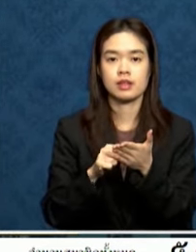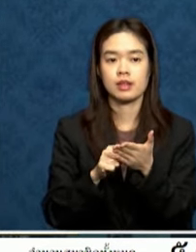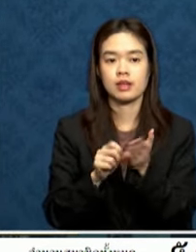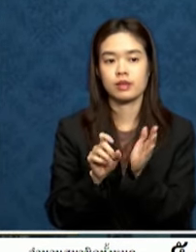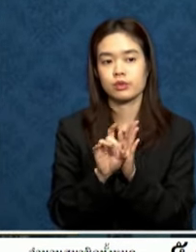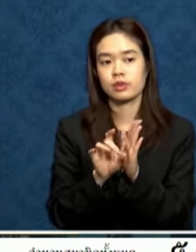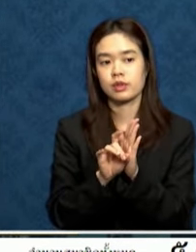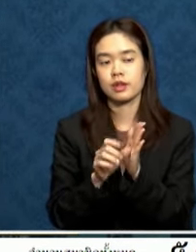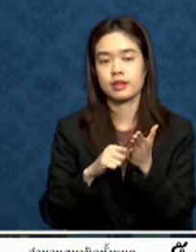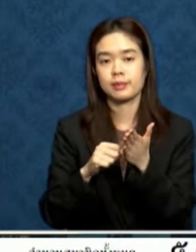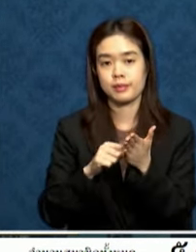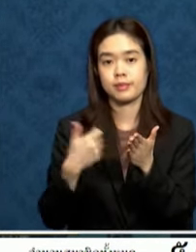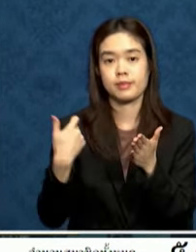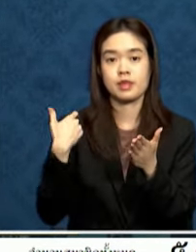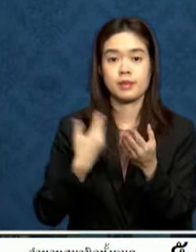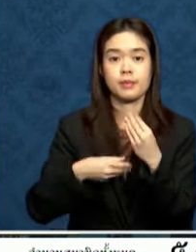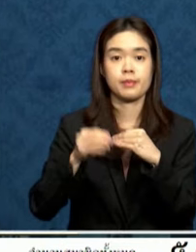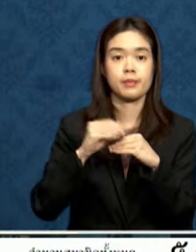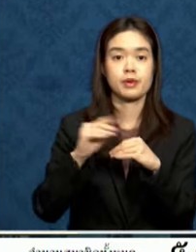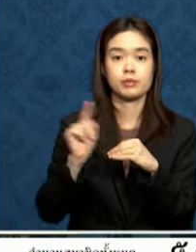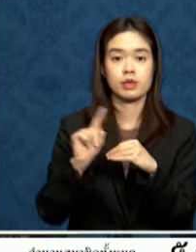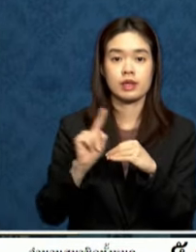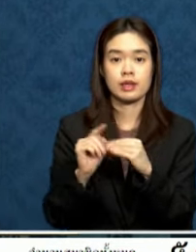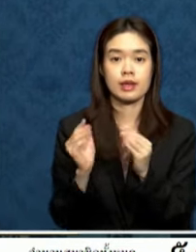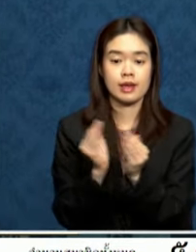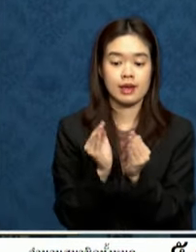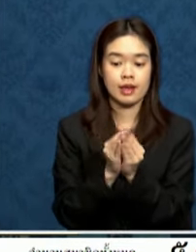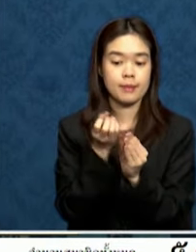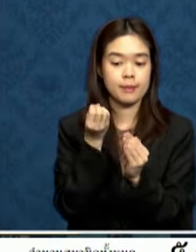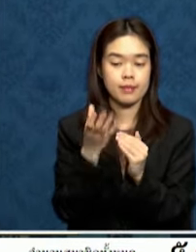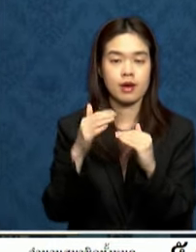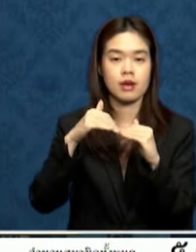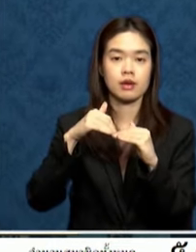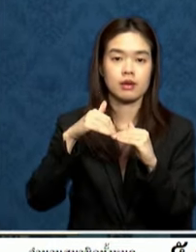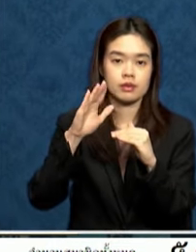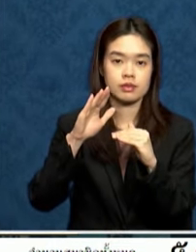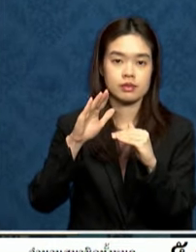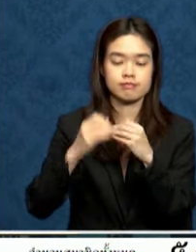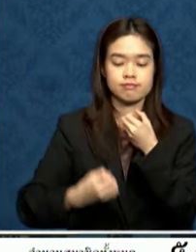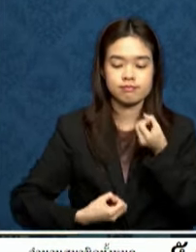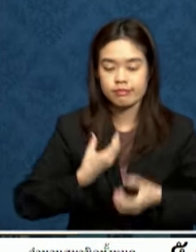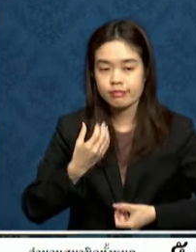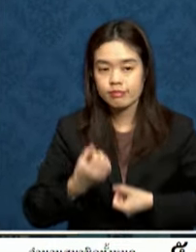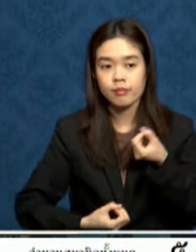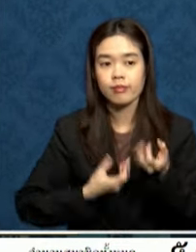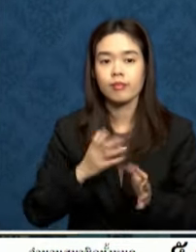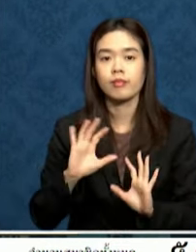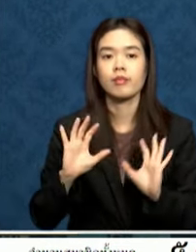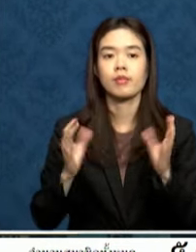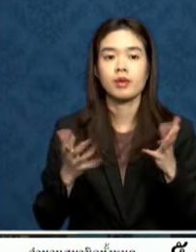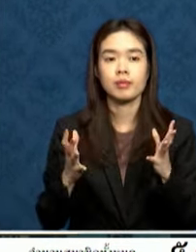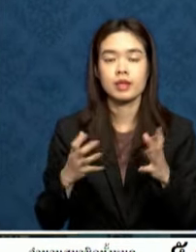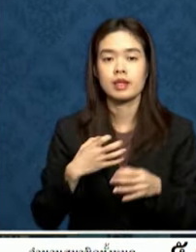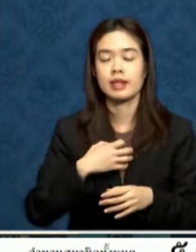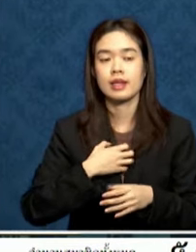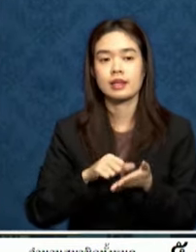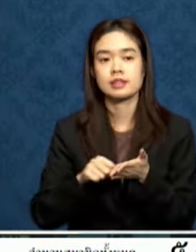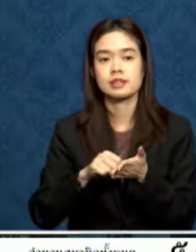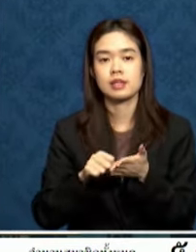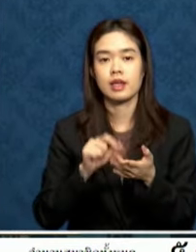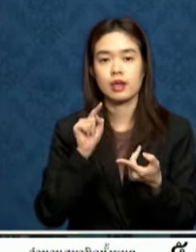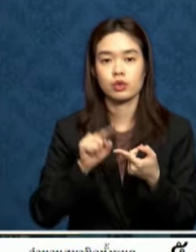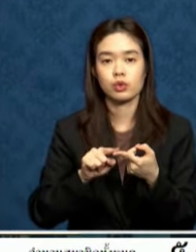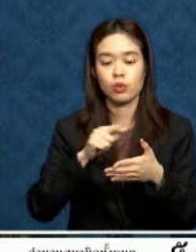ท่านประธานครับเขียนไว้บอกว่าต้องสูงกว่าคะแนนเสียงไม่แสดงความคิดเห็นในเรื่องที่จะทำประชามตินั้นครับท่าน